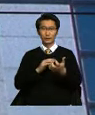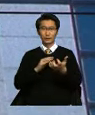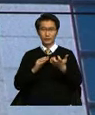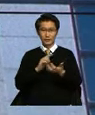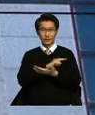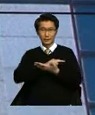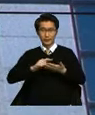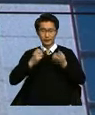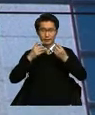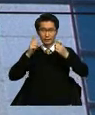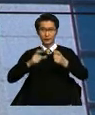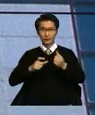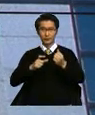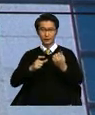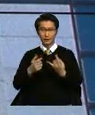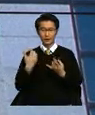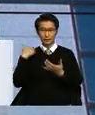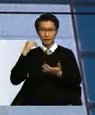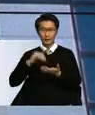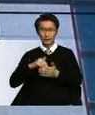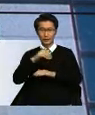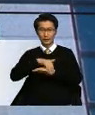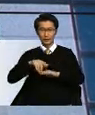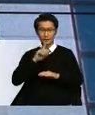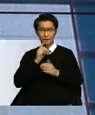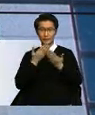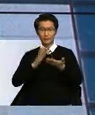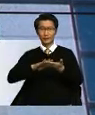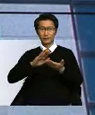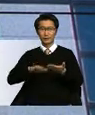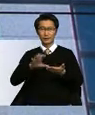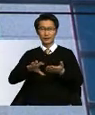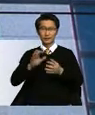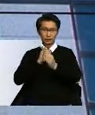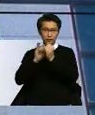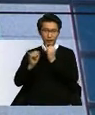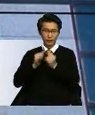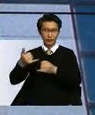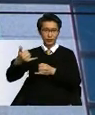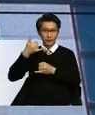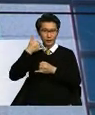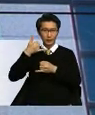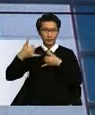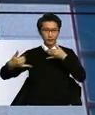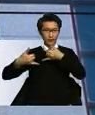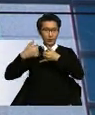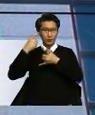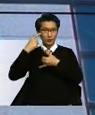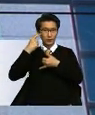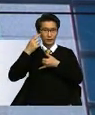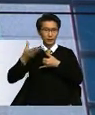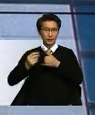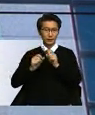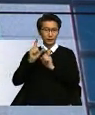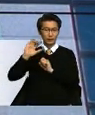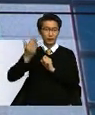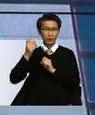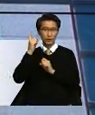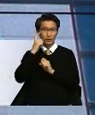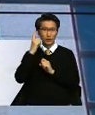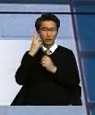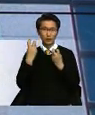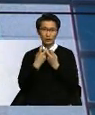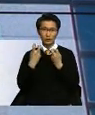앞서서 가평군 새마을회의의 회생 계획을 전해드렸습니다. 현장에 취재 기자를 전화로 연결해 왜 빚더미 안 잤고 또